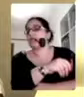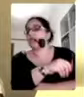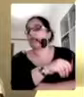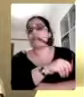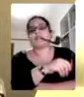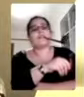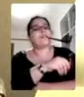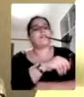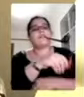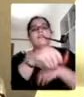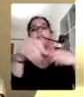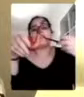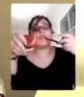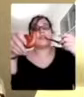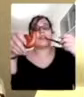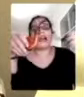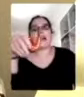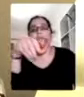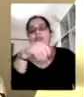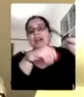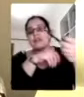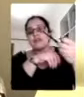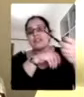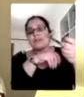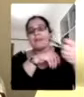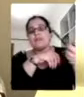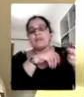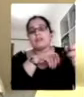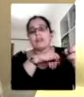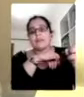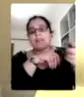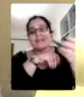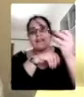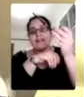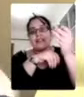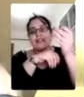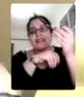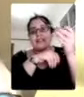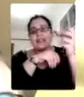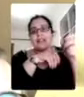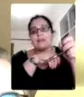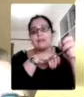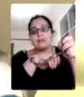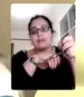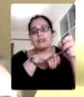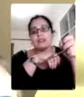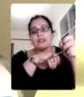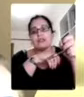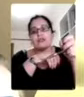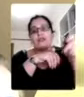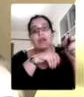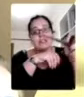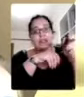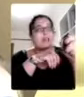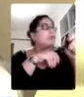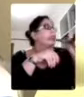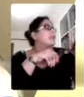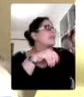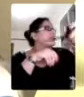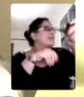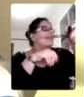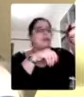Tuttunuz. Sorun yok. Bu daha uzasa ben bunu tutamam. Ve elinize almak durumunda kalıyorsunuz. O